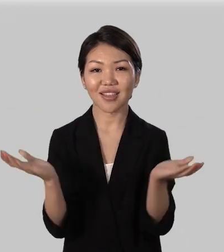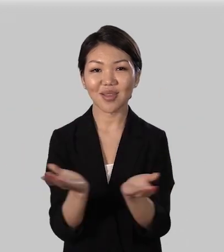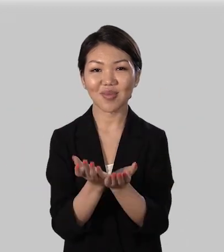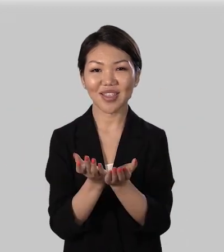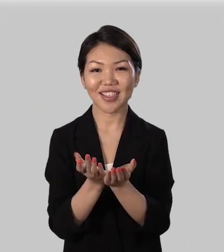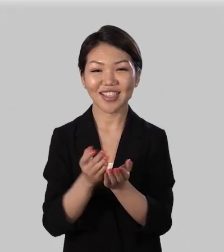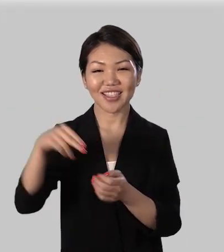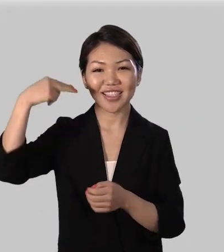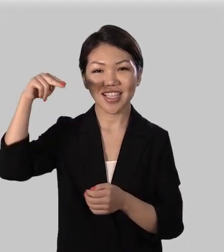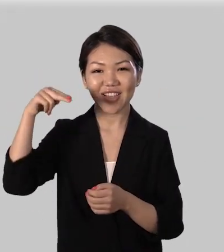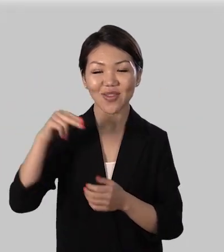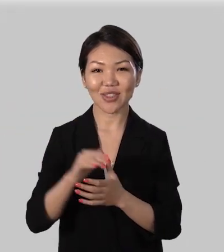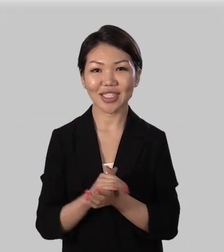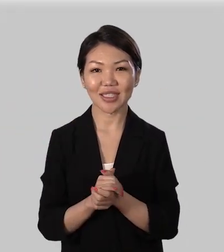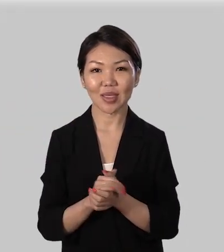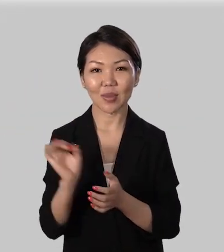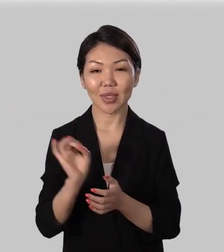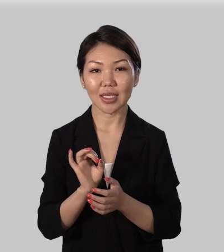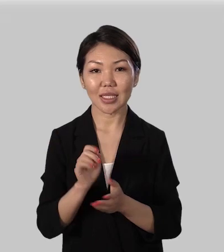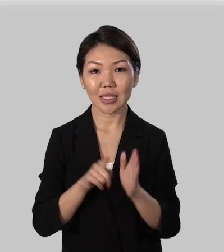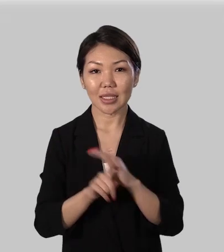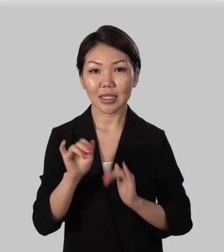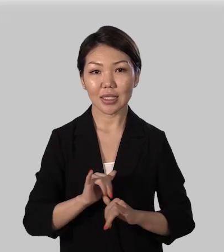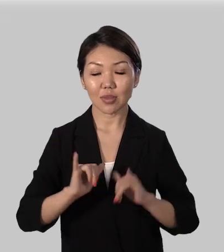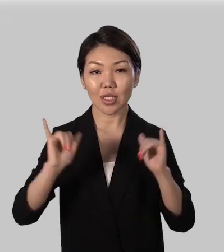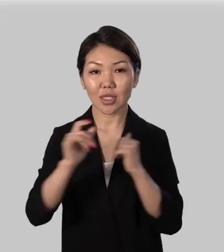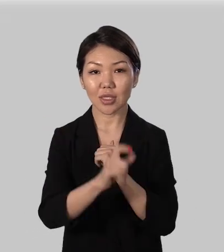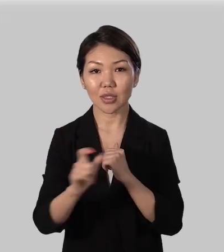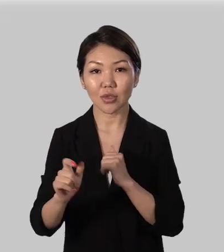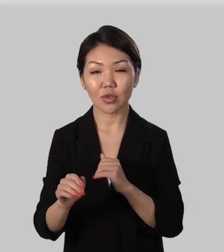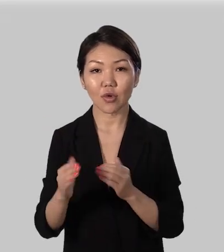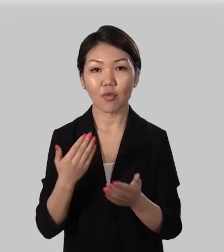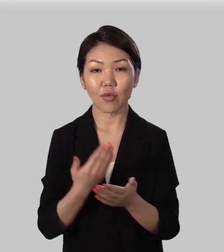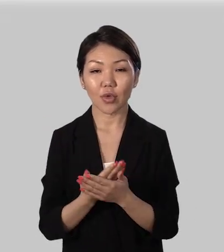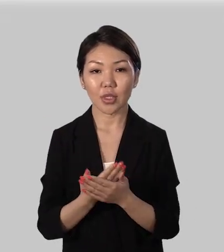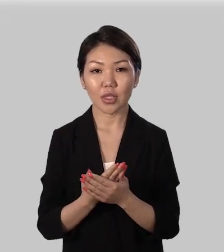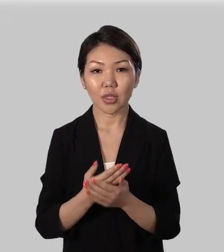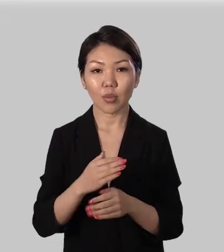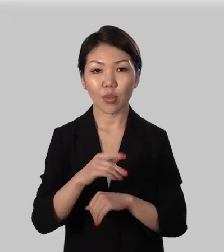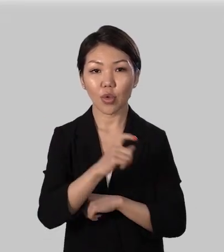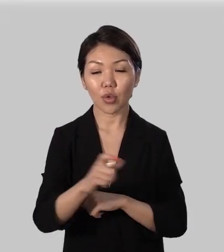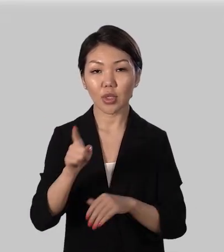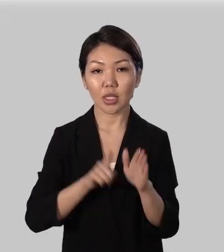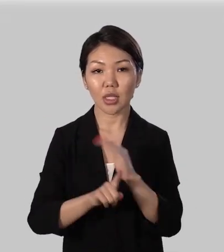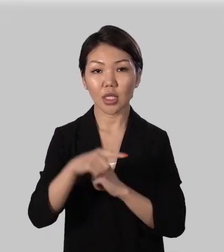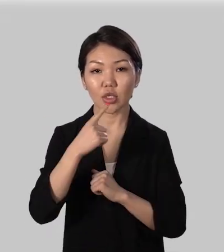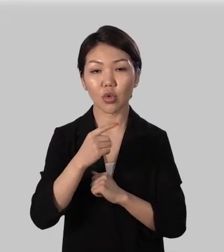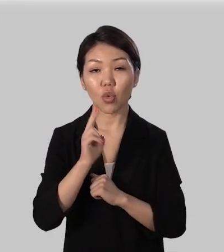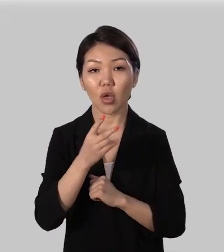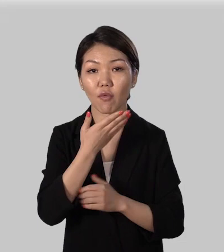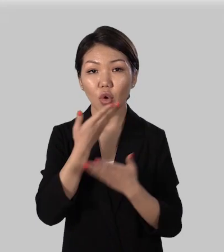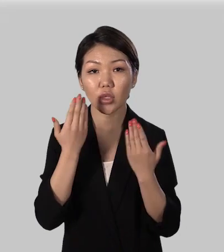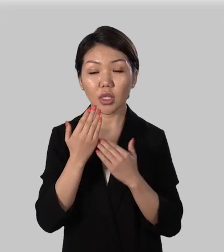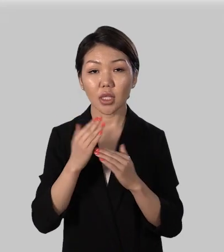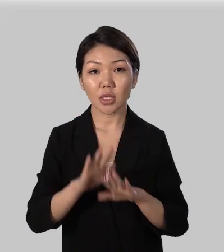на дужке и стоил нажаться их род вот с тех пор и говорят в народе у кого нет детей те